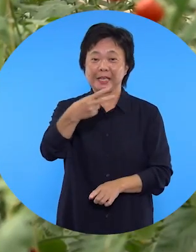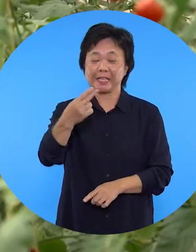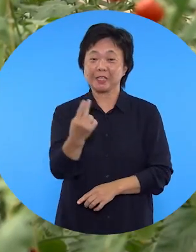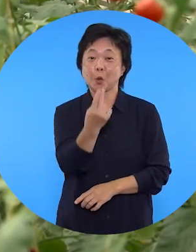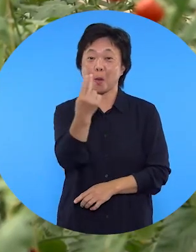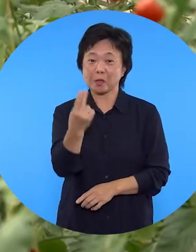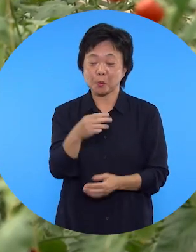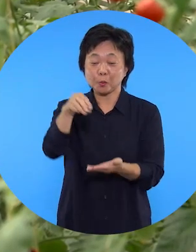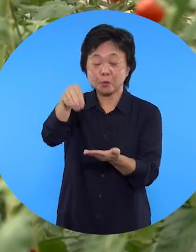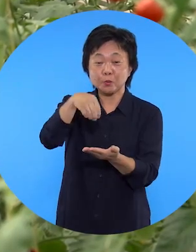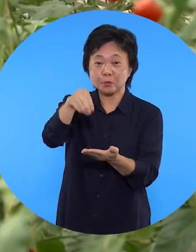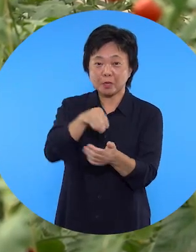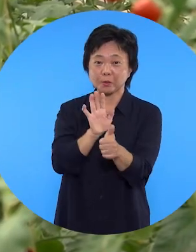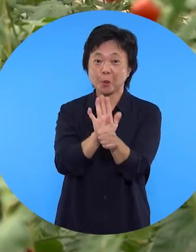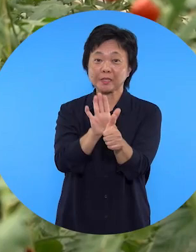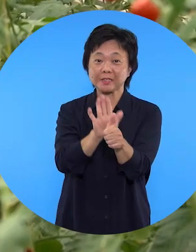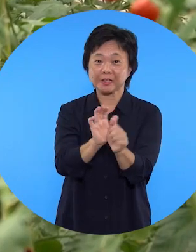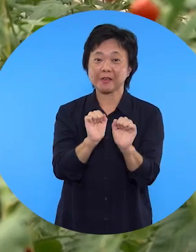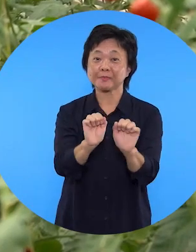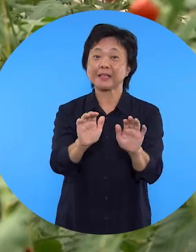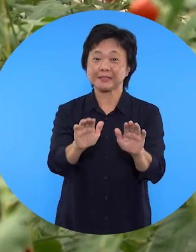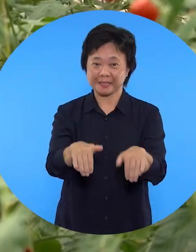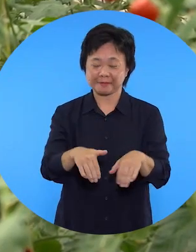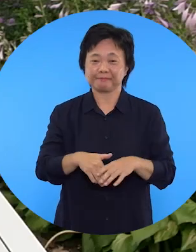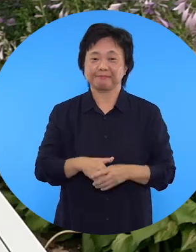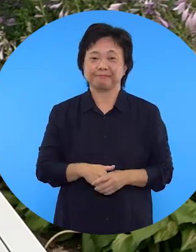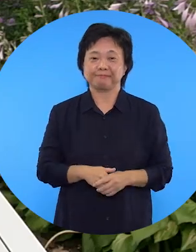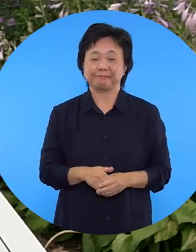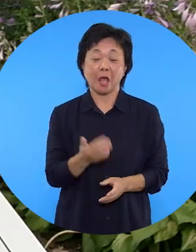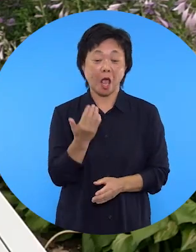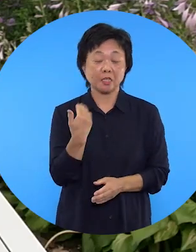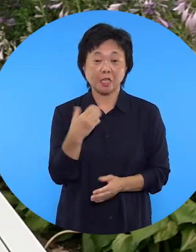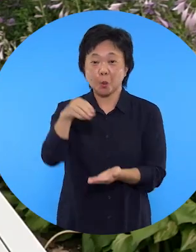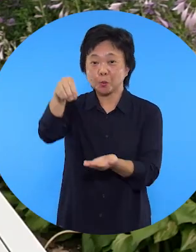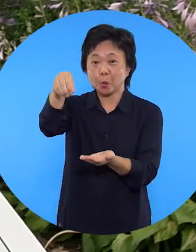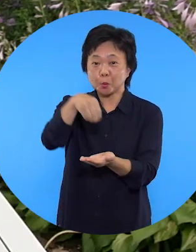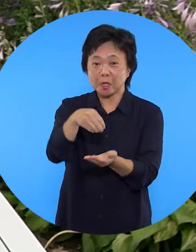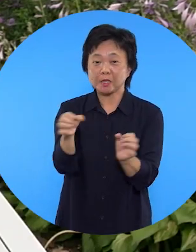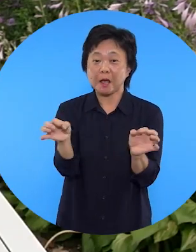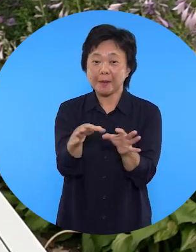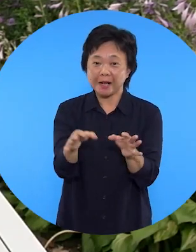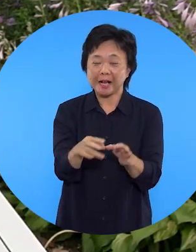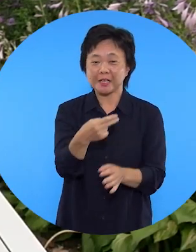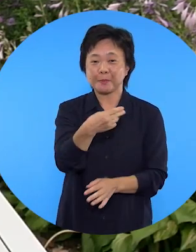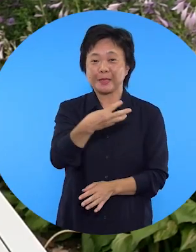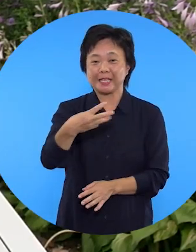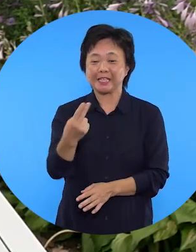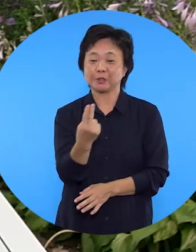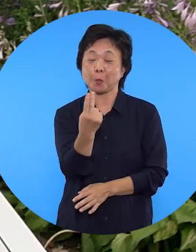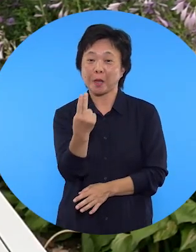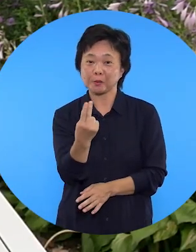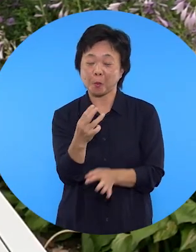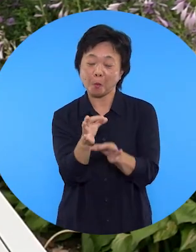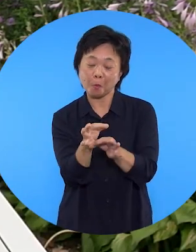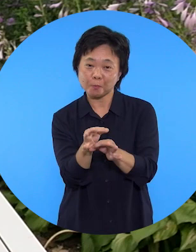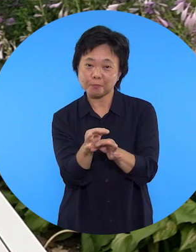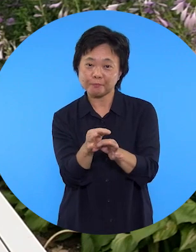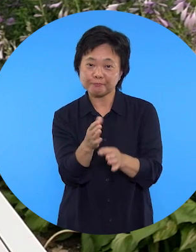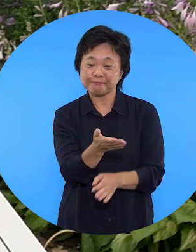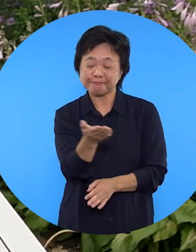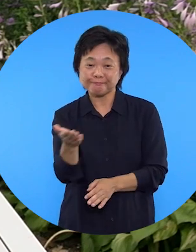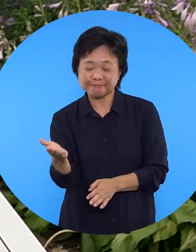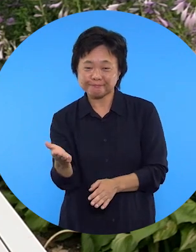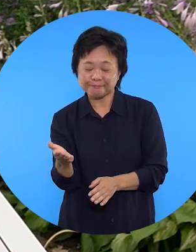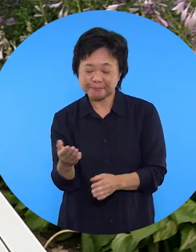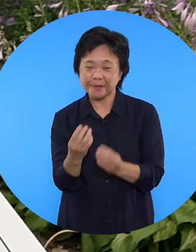収穫のお手伝いもさせていただきました先ほど取れたばかりの際にということはいそしてこちらも